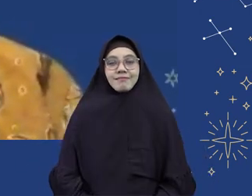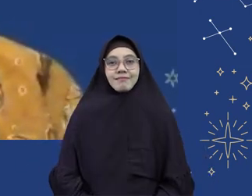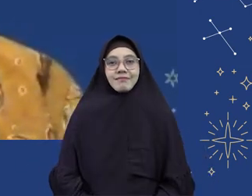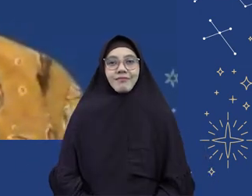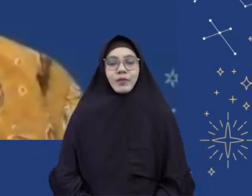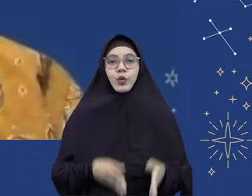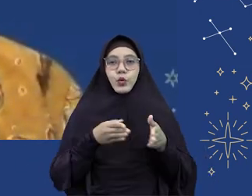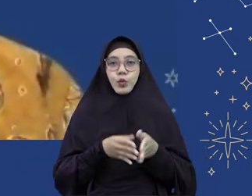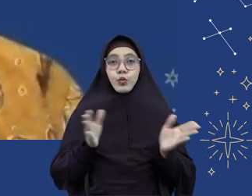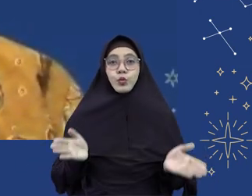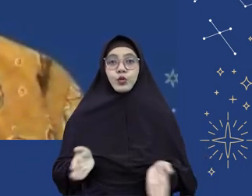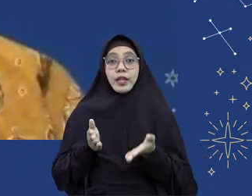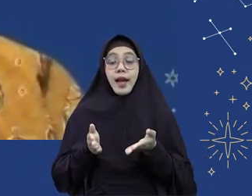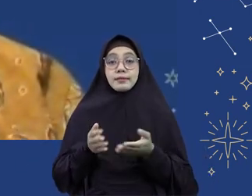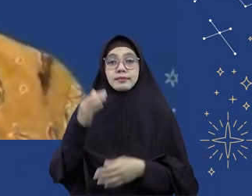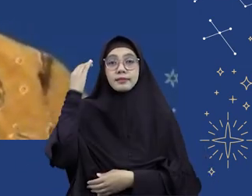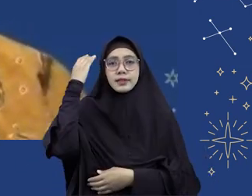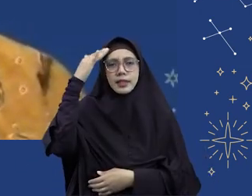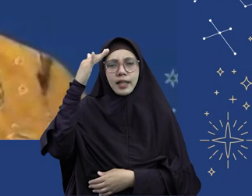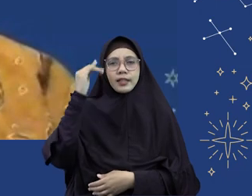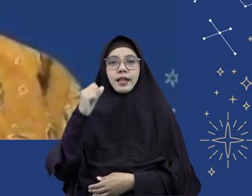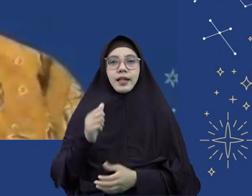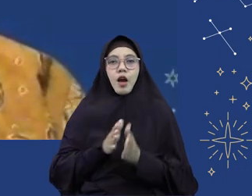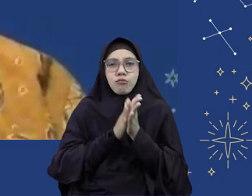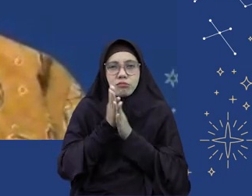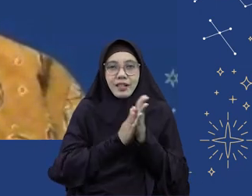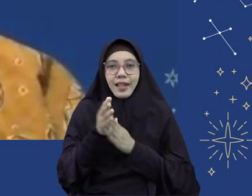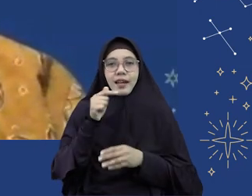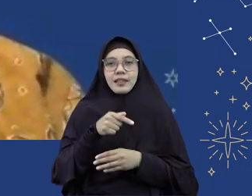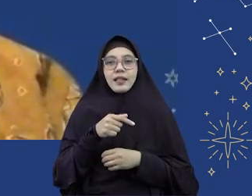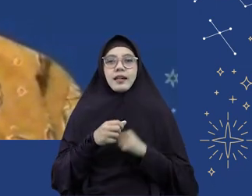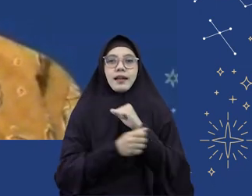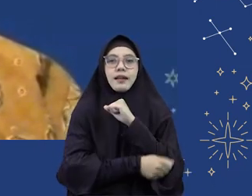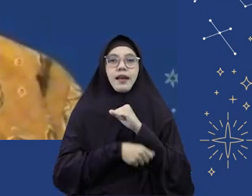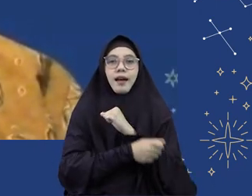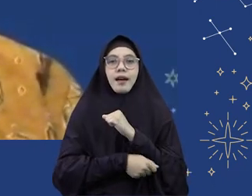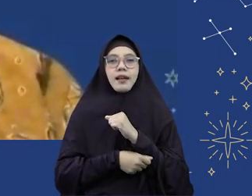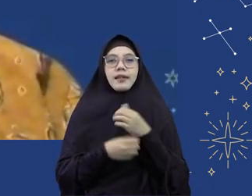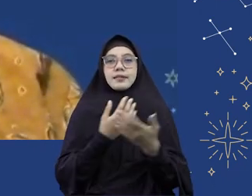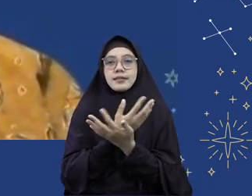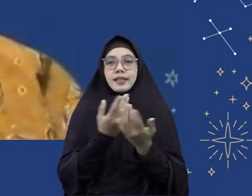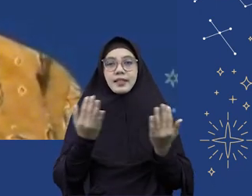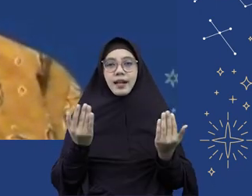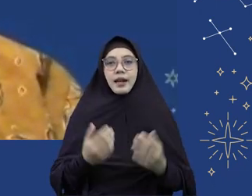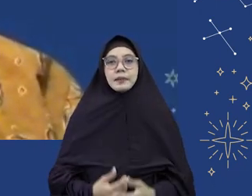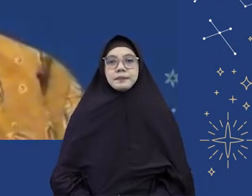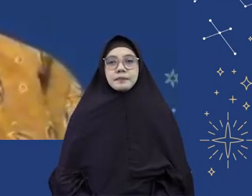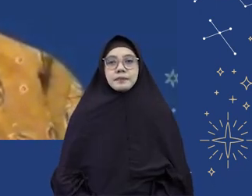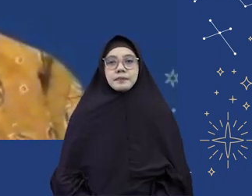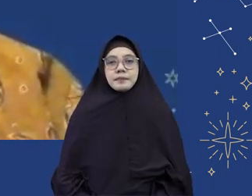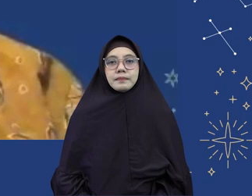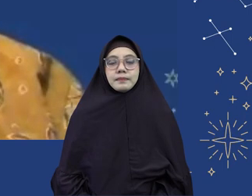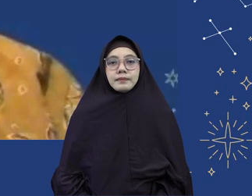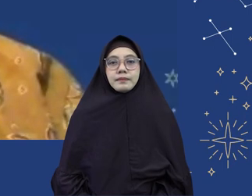mewujudkan cita-cita Mulia ini memiliki negeri yang makmur dan sejahtera dalam berbagai aspeknya